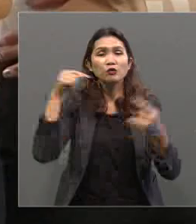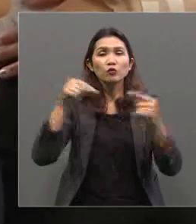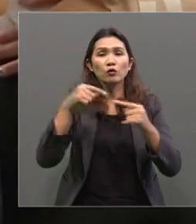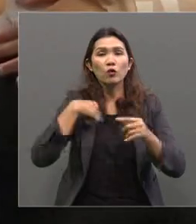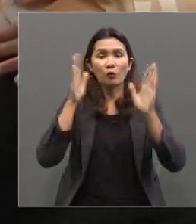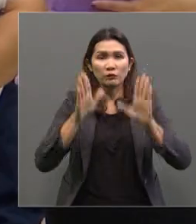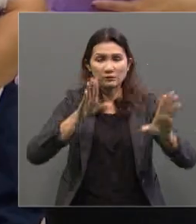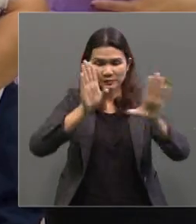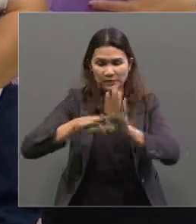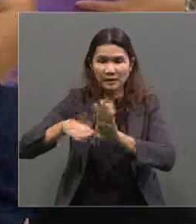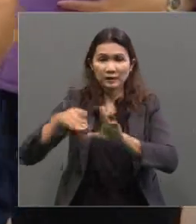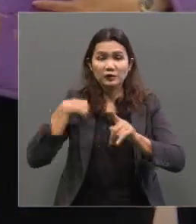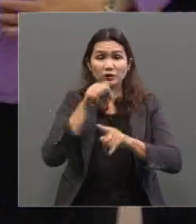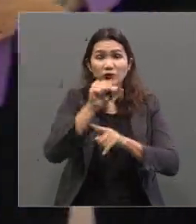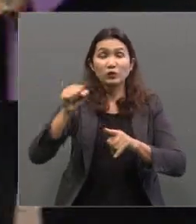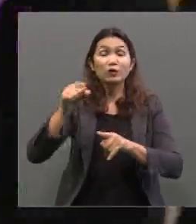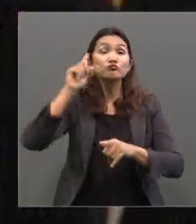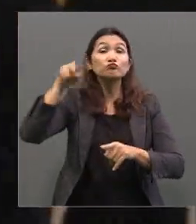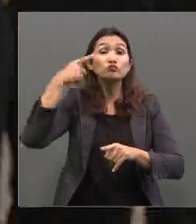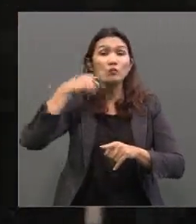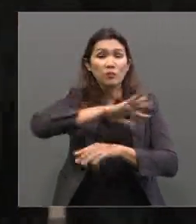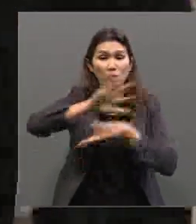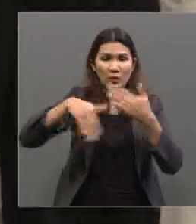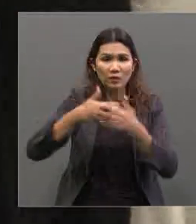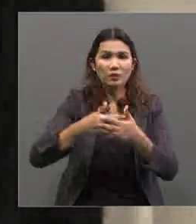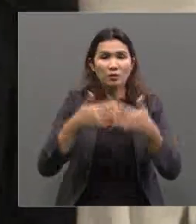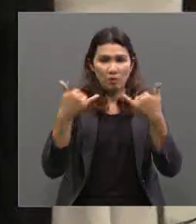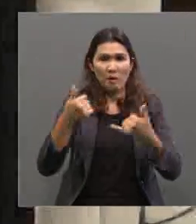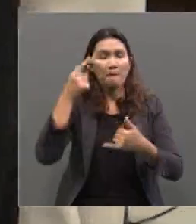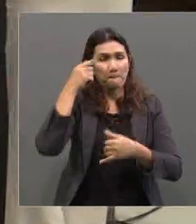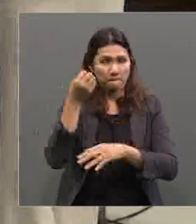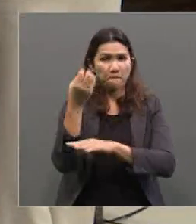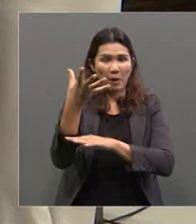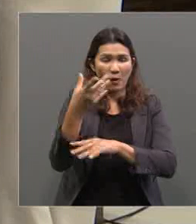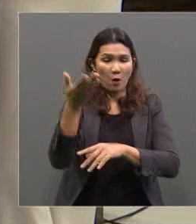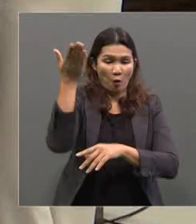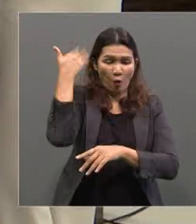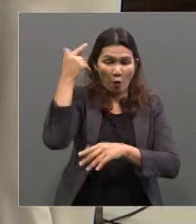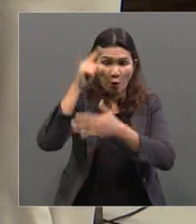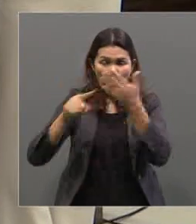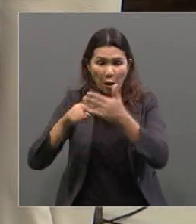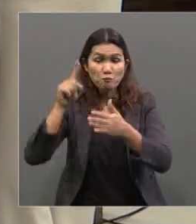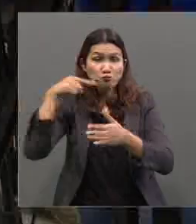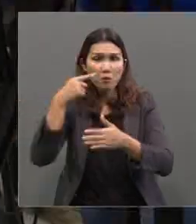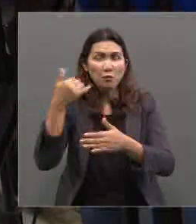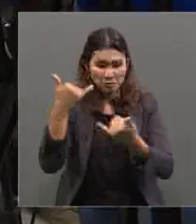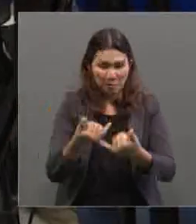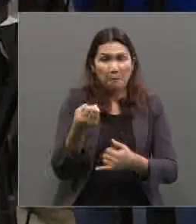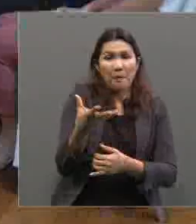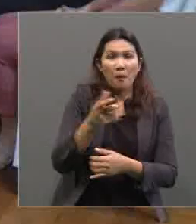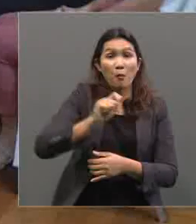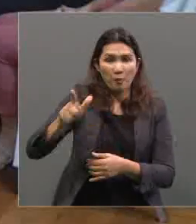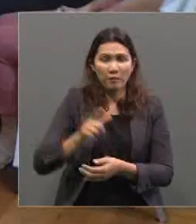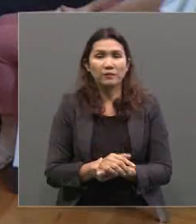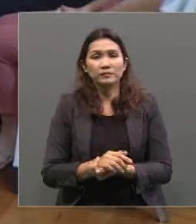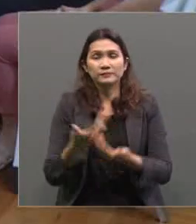มัครที่เป็นผู้หญิงในสัดส่วนร้อยละ20ซึ่งก็ถือว่ามากกว่าการเลือกตั้งในครั้งที่แล้วครับ ไปดูอีกพรรคค่ะพร